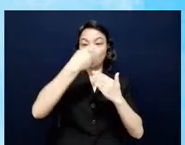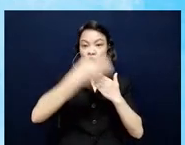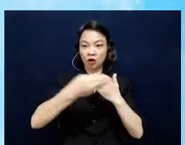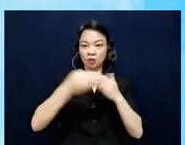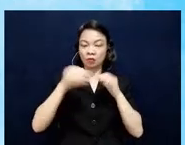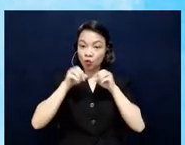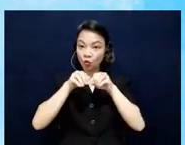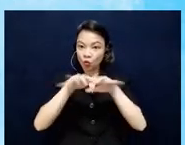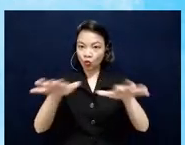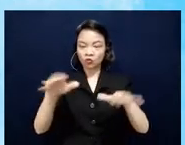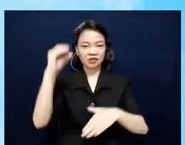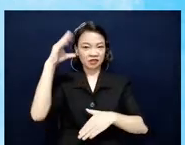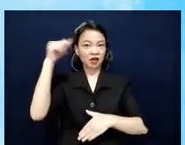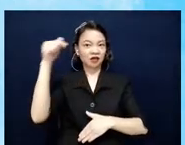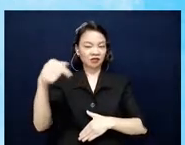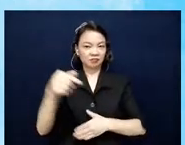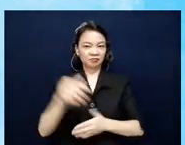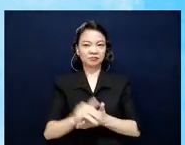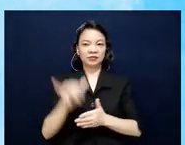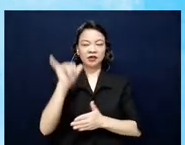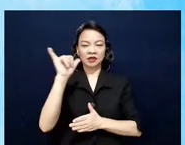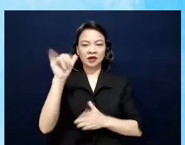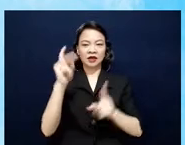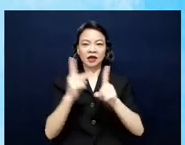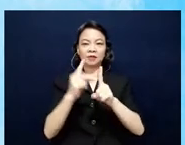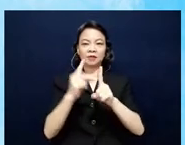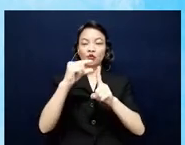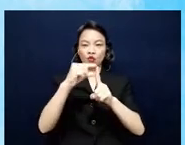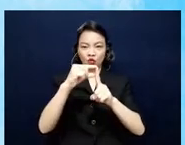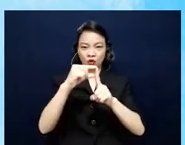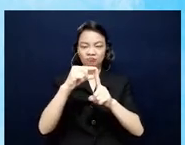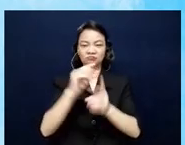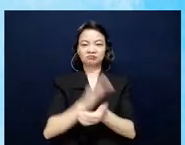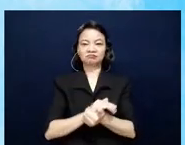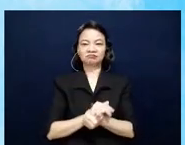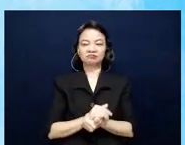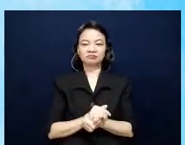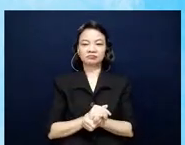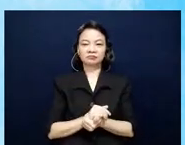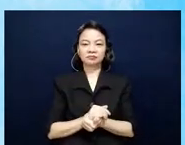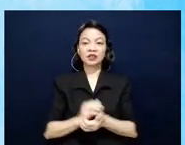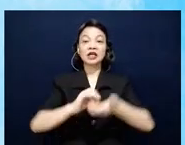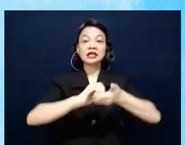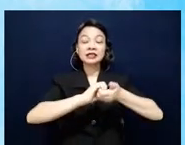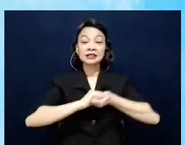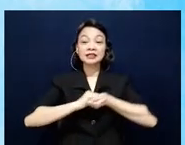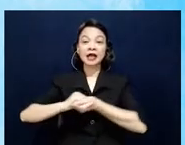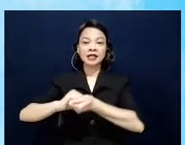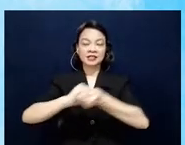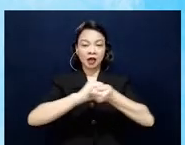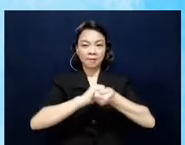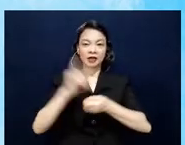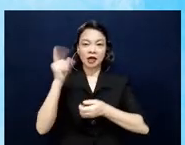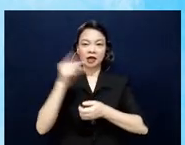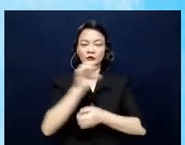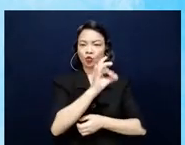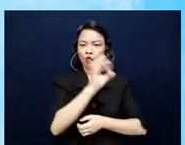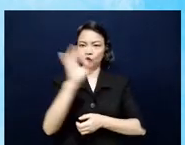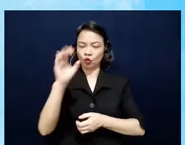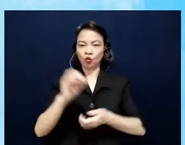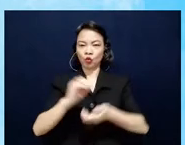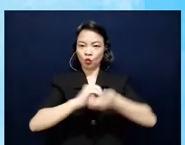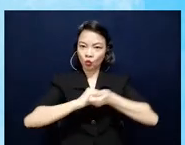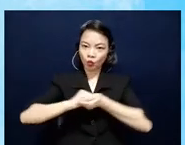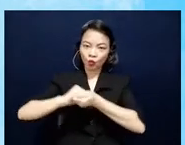siang ini. Young Health Program merupakan kerjasama dari berbagai kolaborator